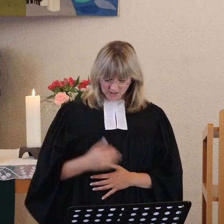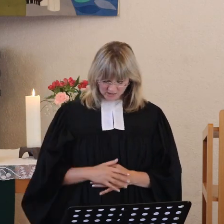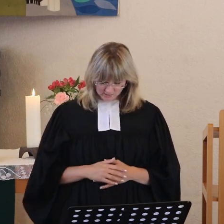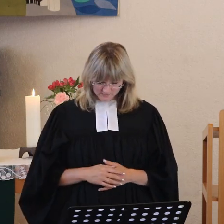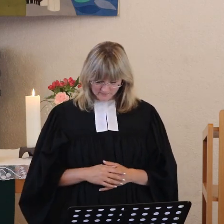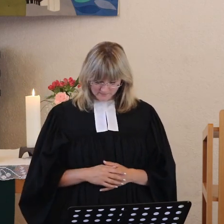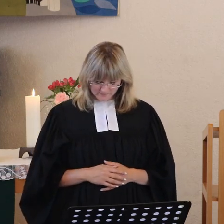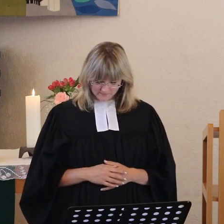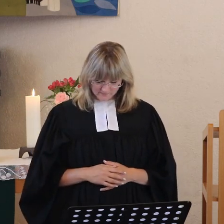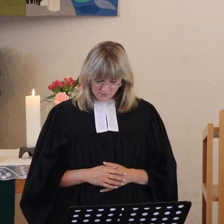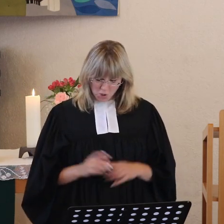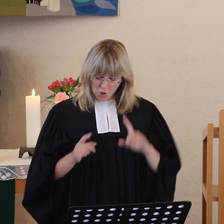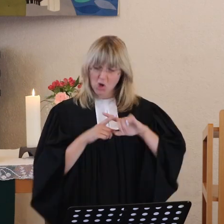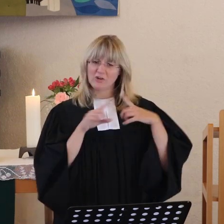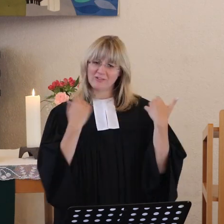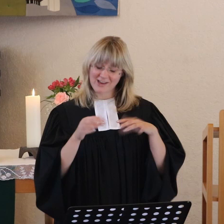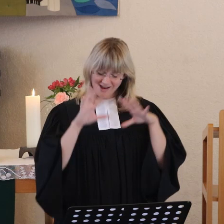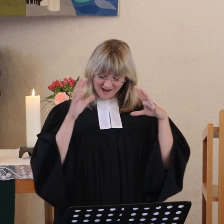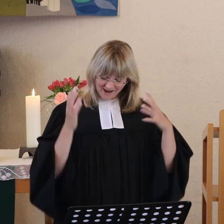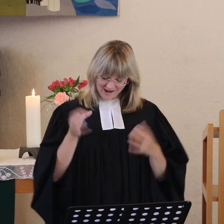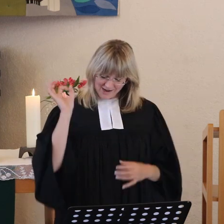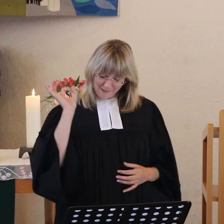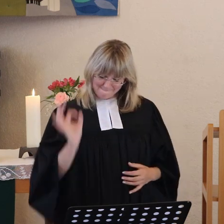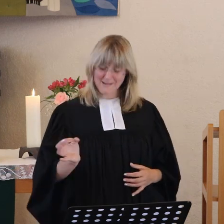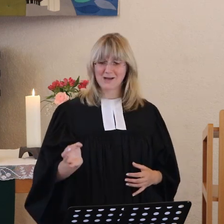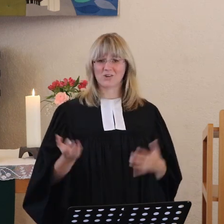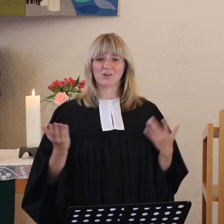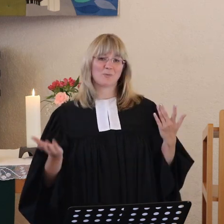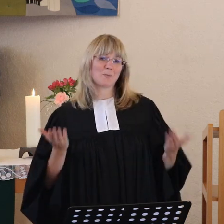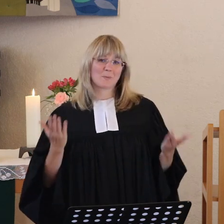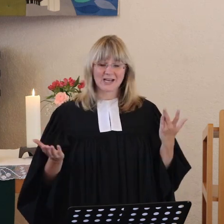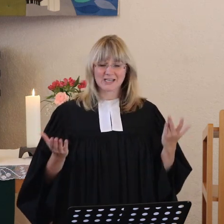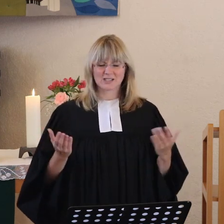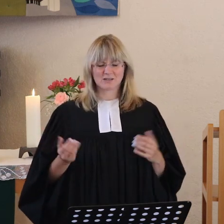Dass jeder mal schwach und jede mal stark sein darf.